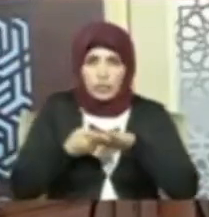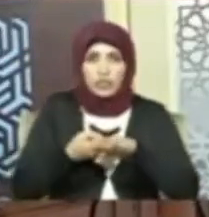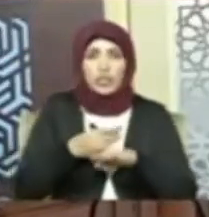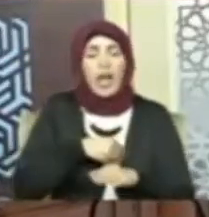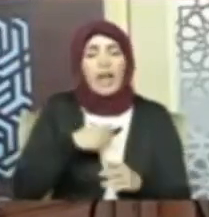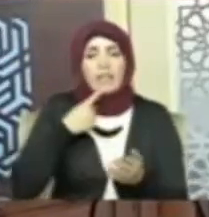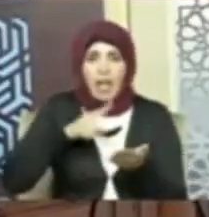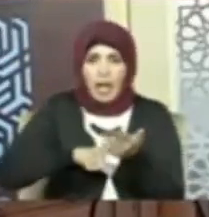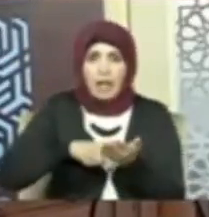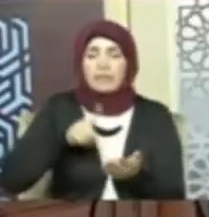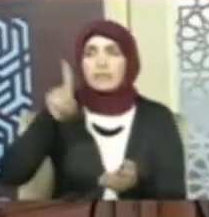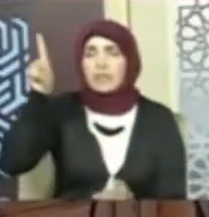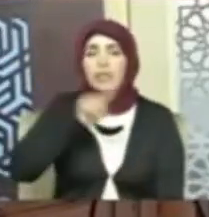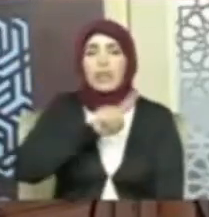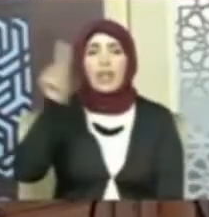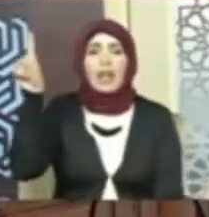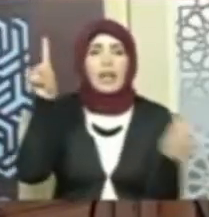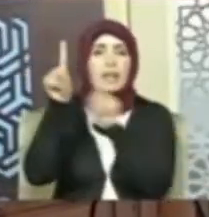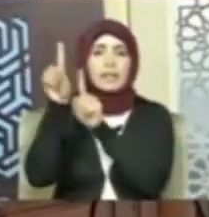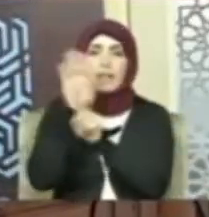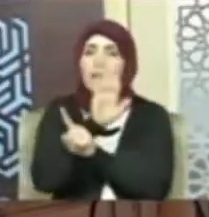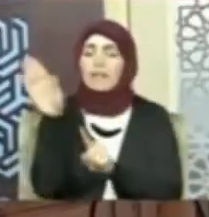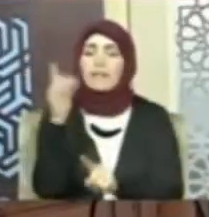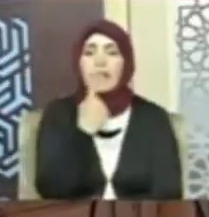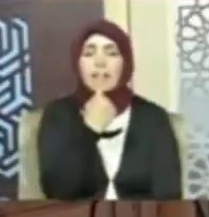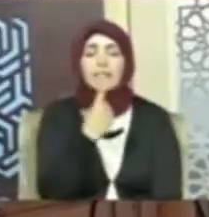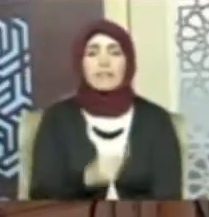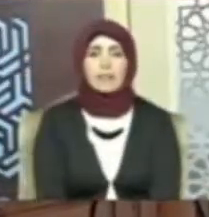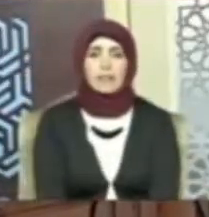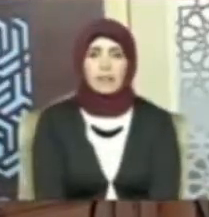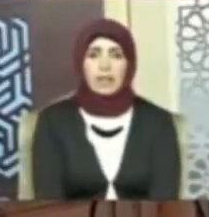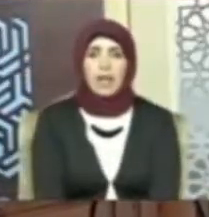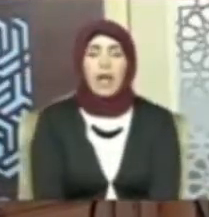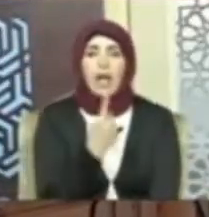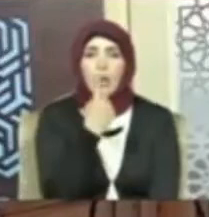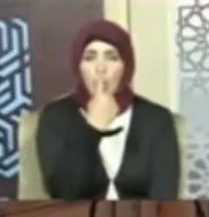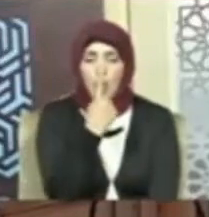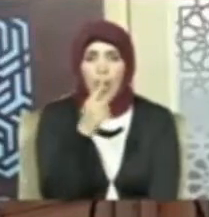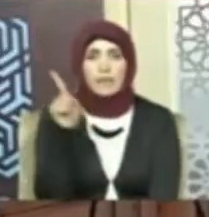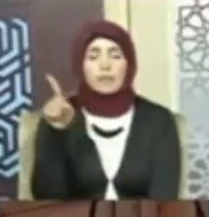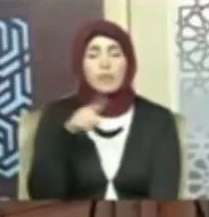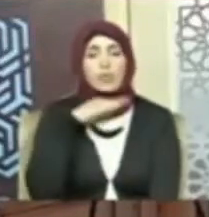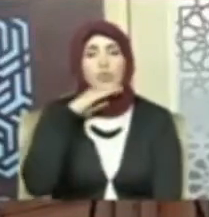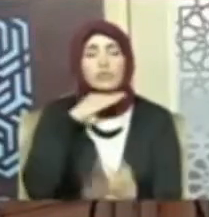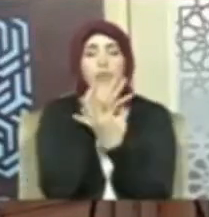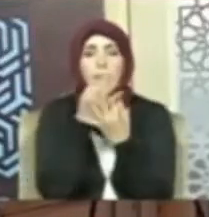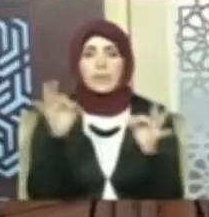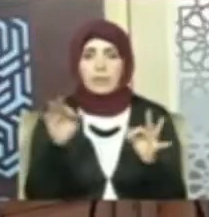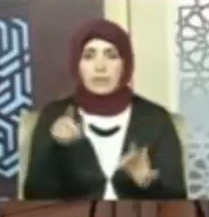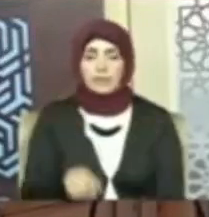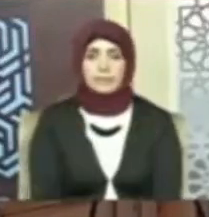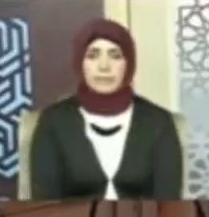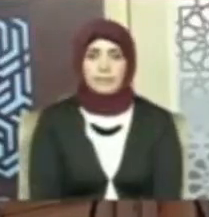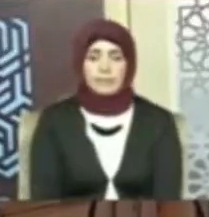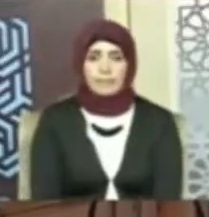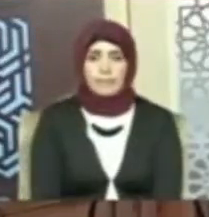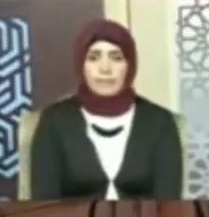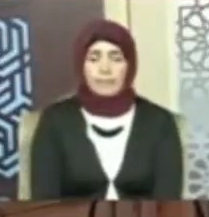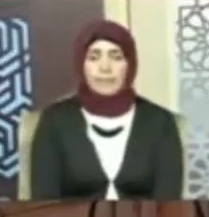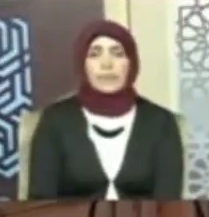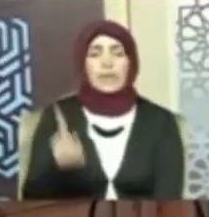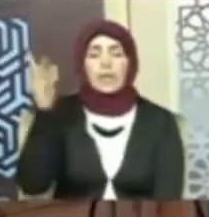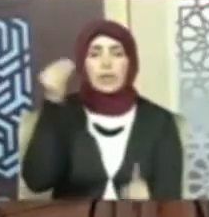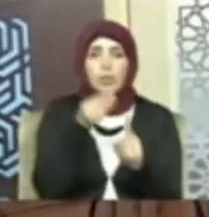أنك أنت الله لا إله إلا أنت الأحد الصمد،